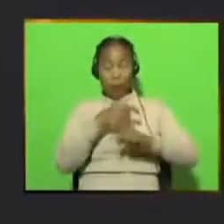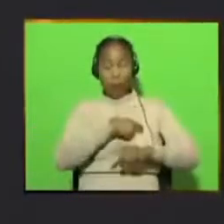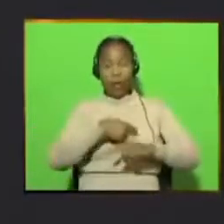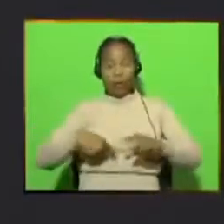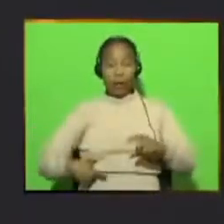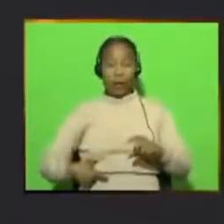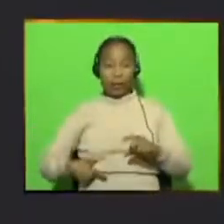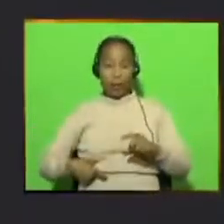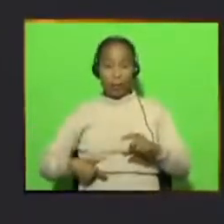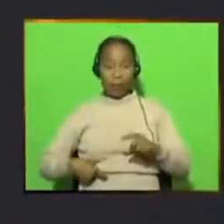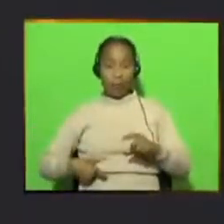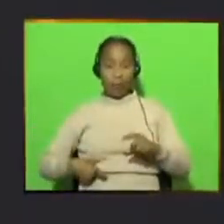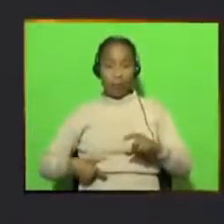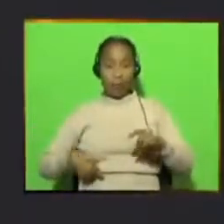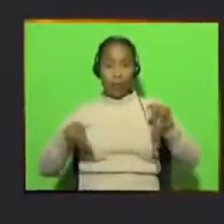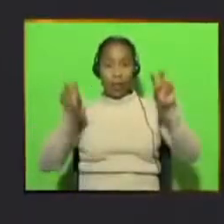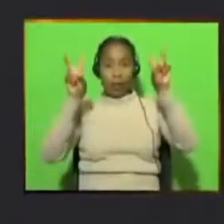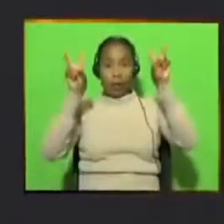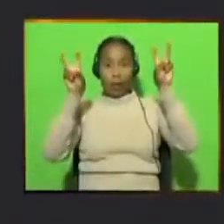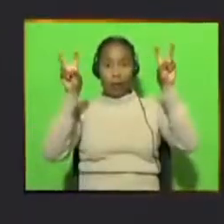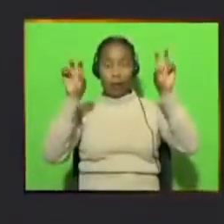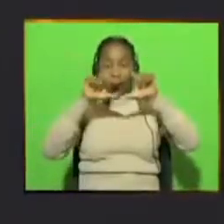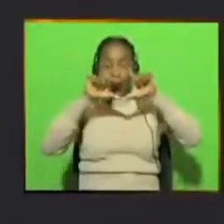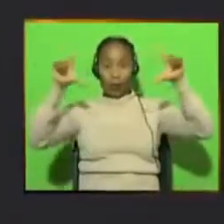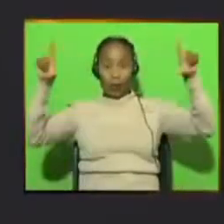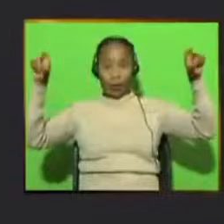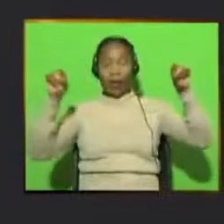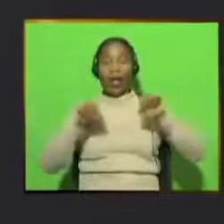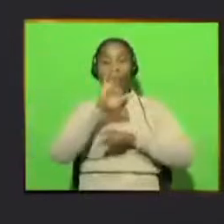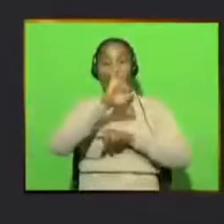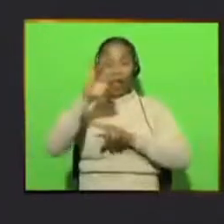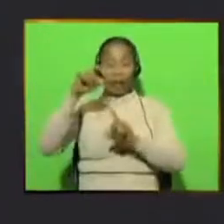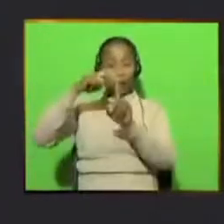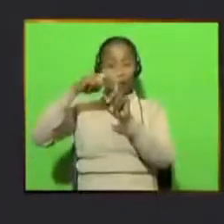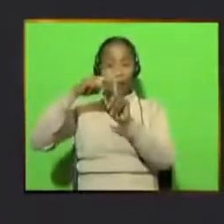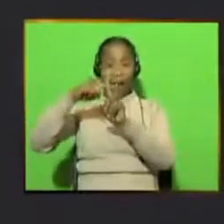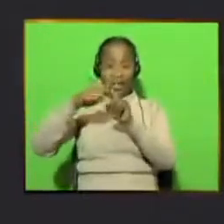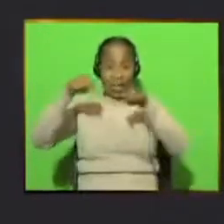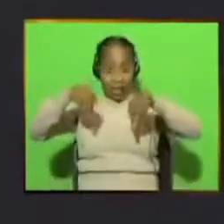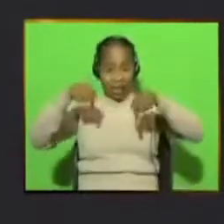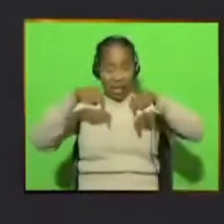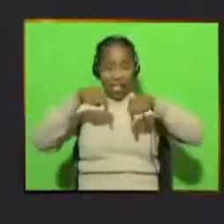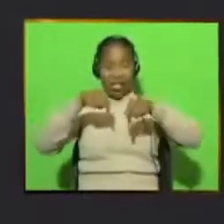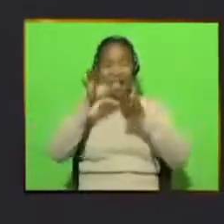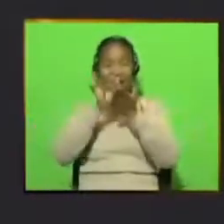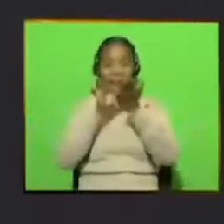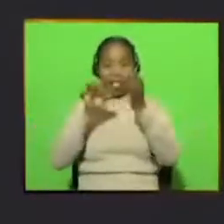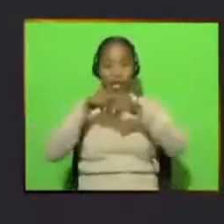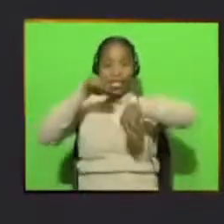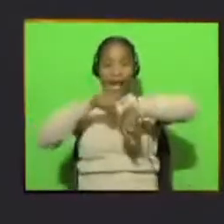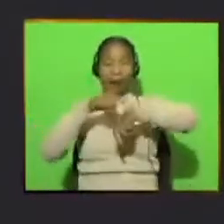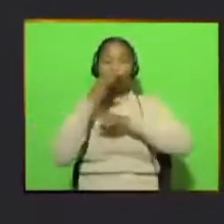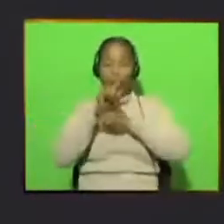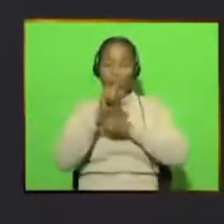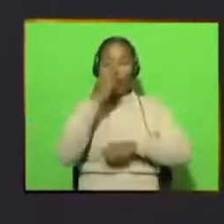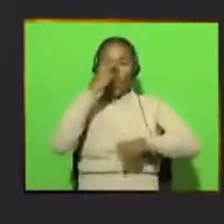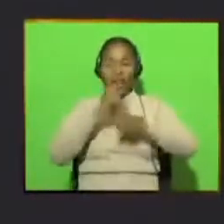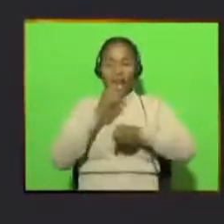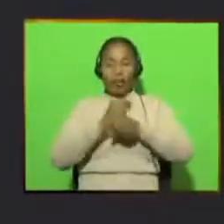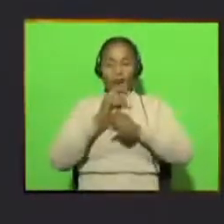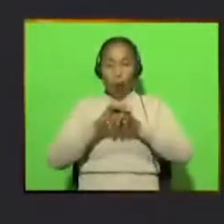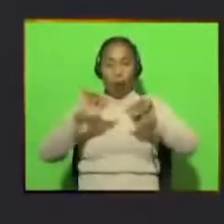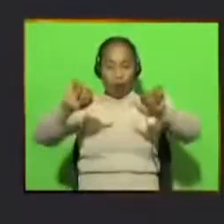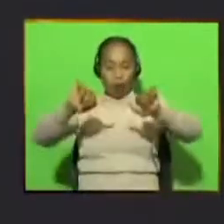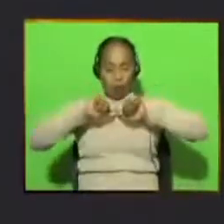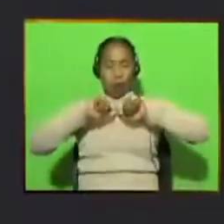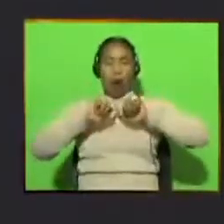the slogan of the Freedom Front Plus in this election was, let's restore and build. Kom